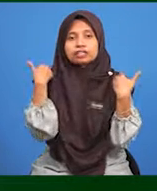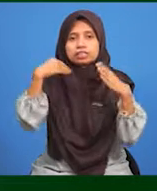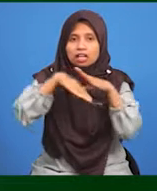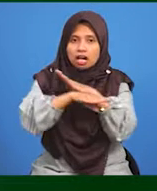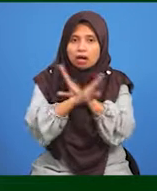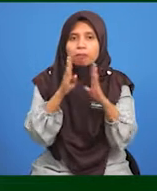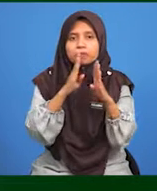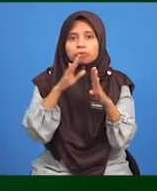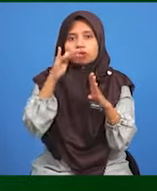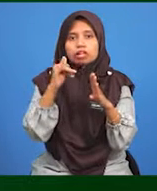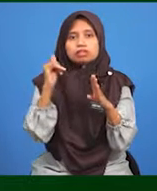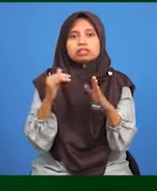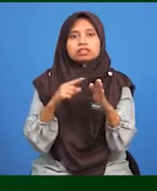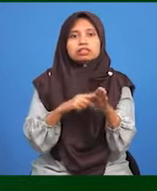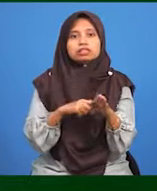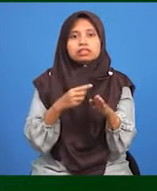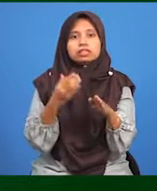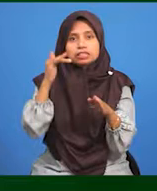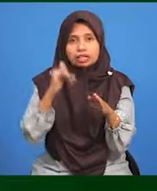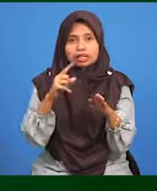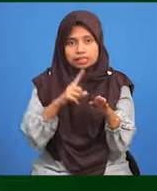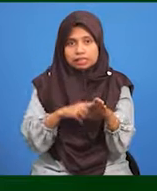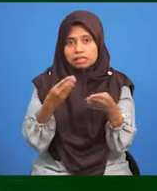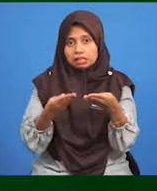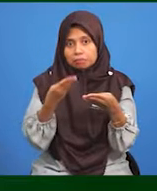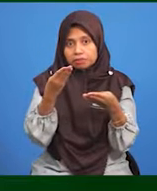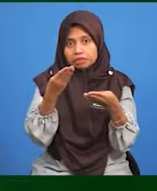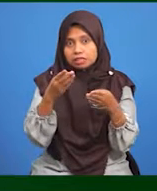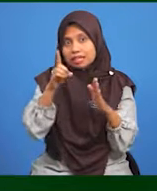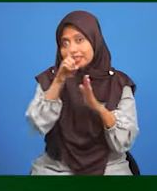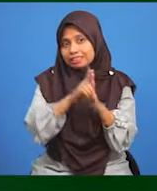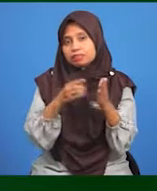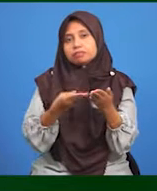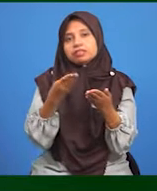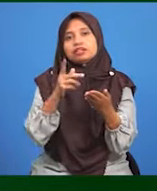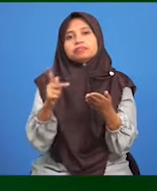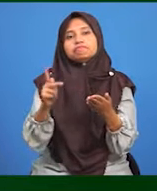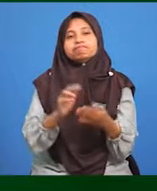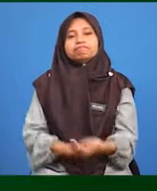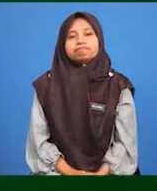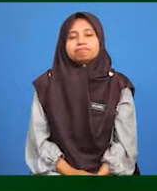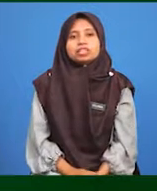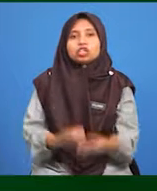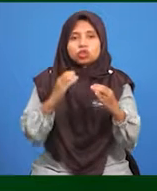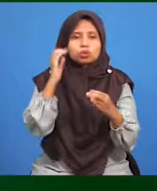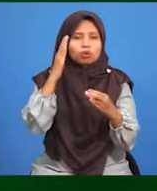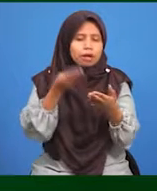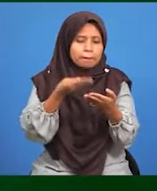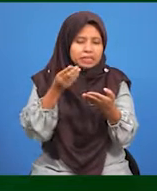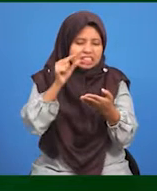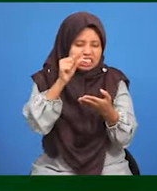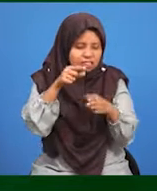dalam perbualan yang diberikan Cikgu berikan sedikit masa untuk